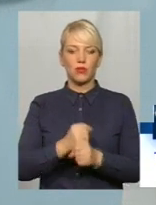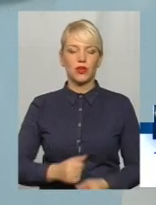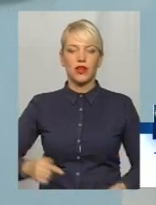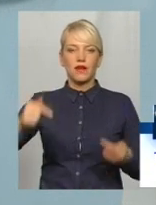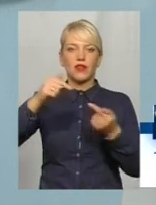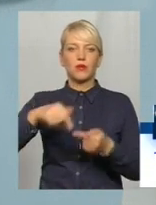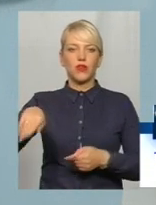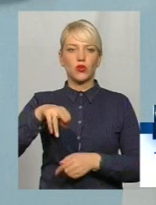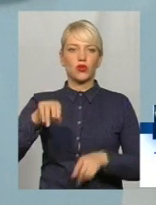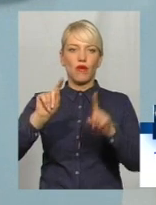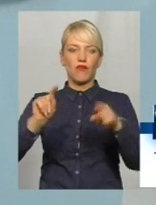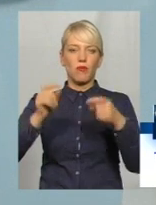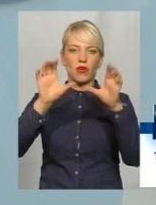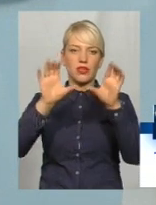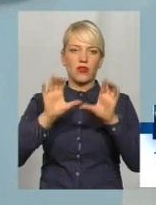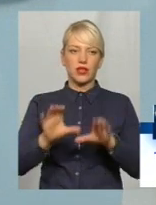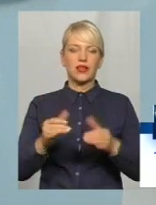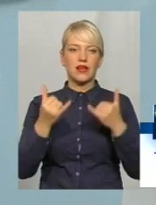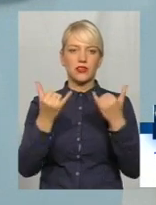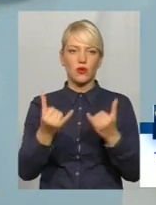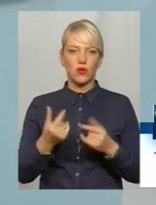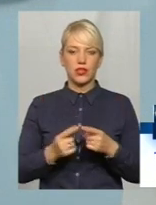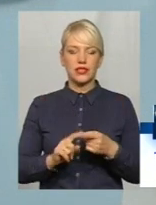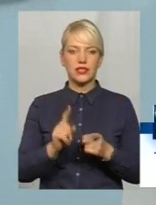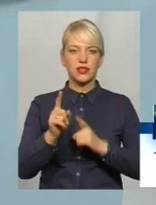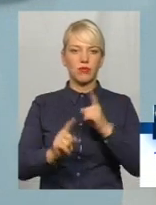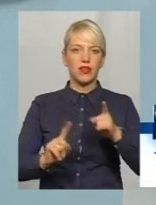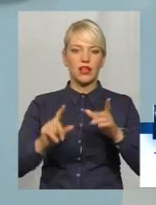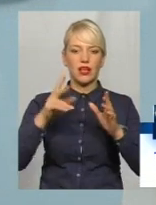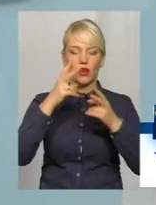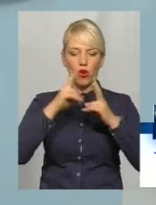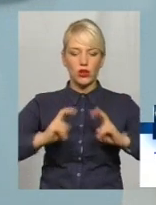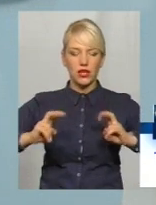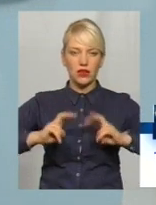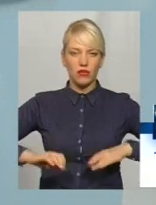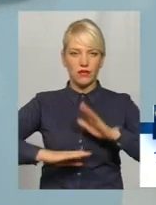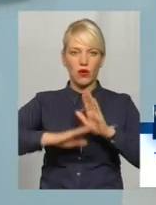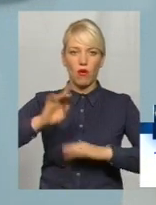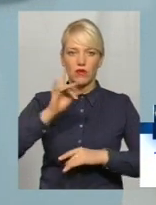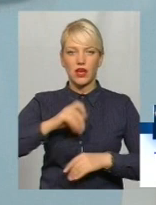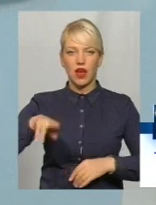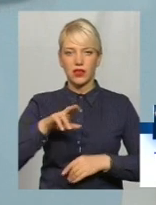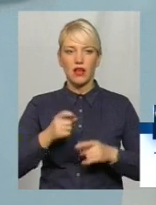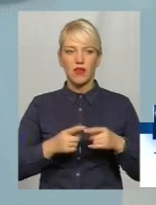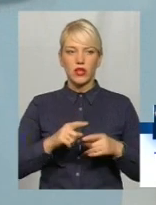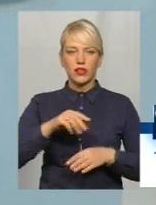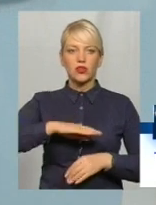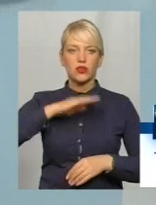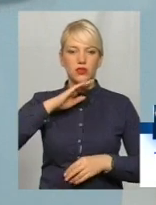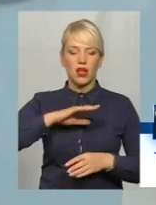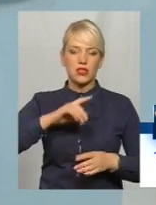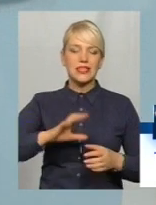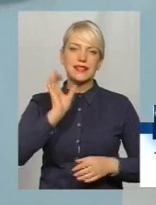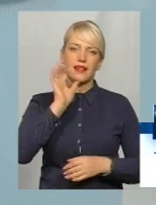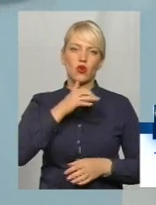до вимог законодавства. На сьогодні ті зміни, які розглядаються Верховною Радою, вони достатньо серйозні,